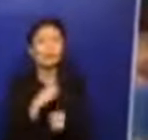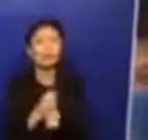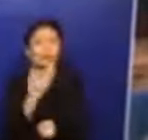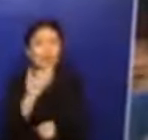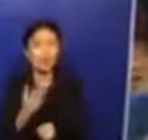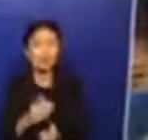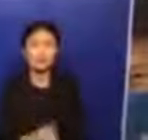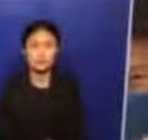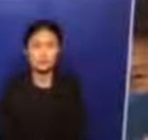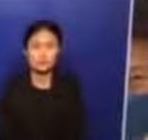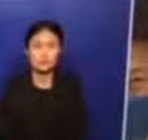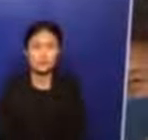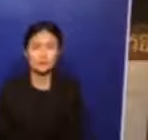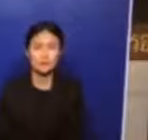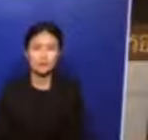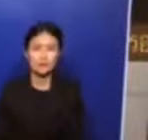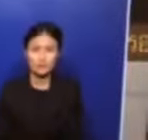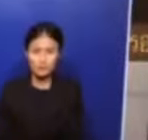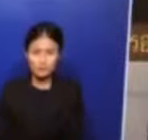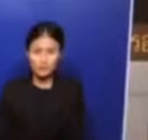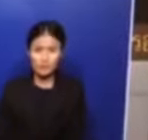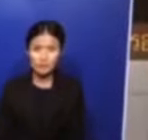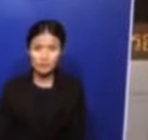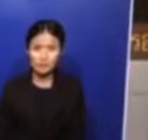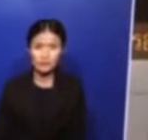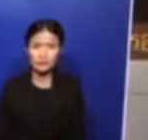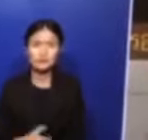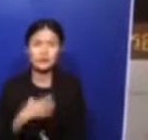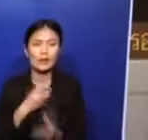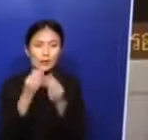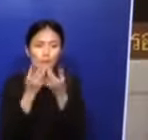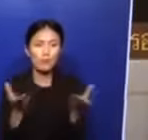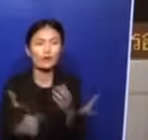ก็มีอายุยืนเหมือนเต่ากันแล้วก็จะมาหดหัวเลยนะครับ